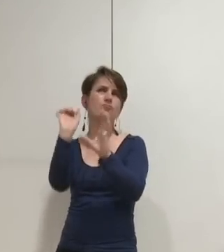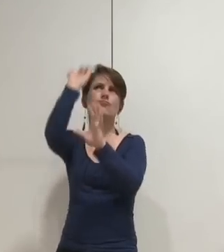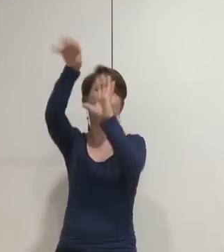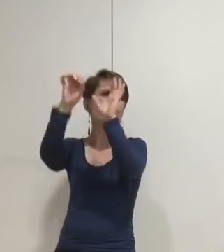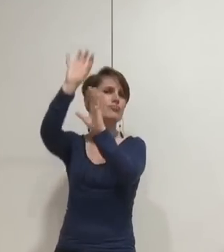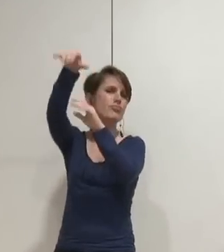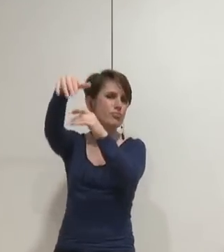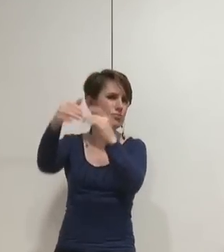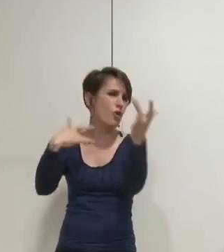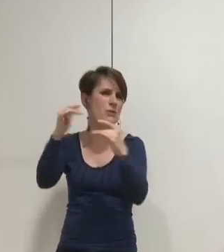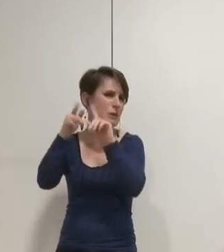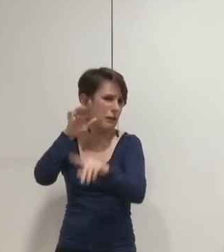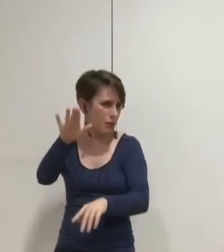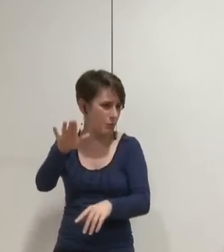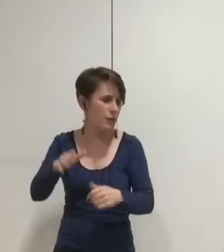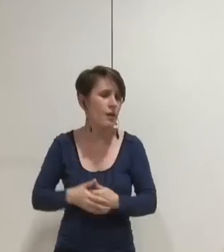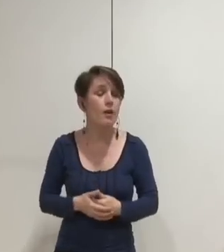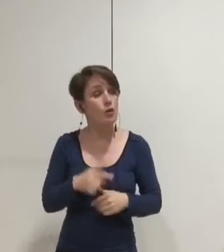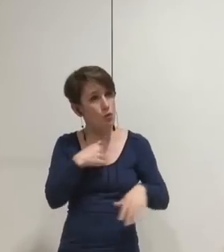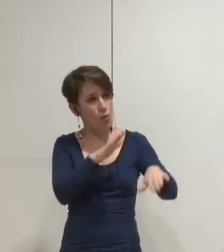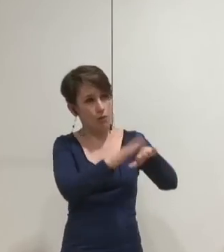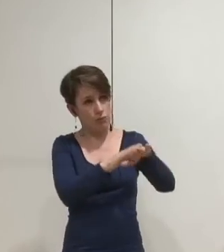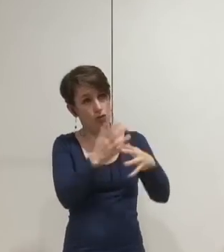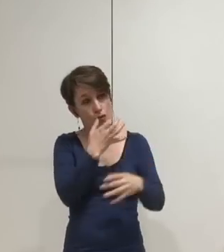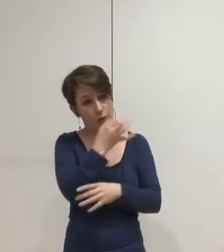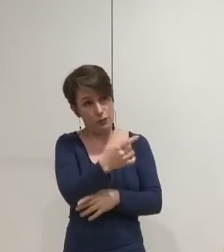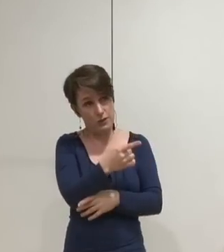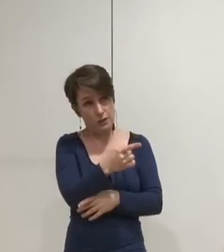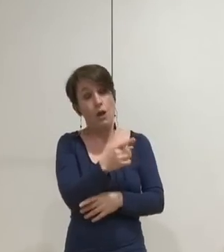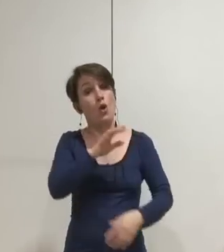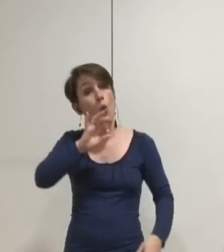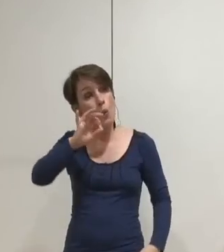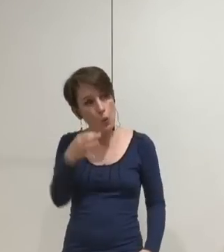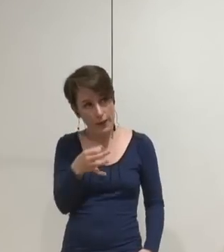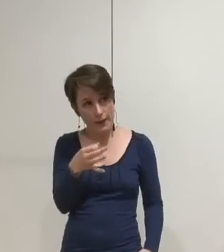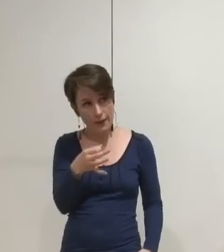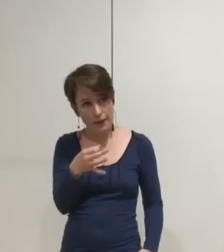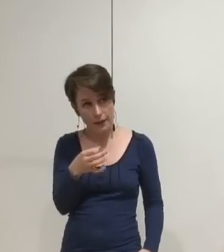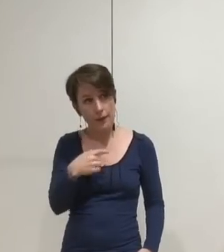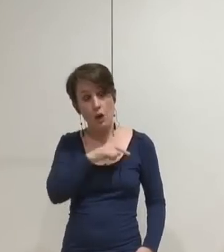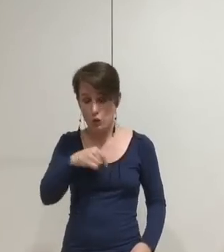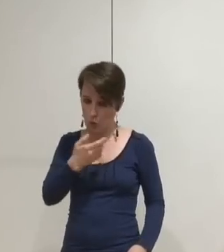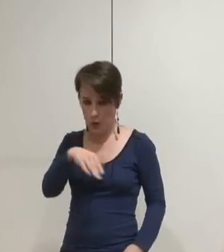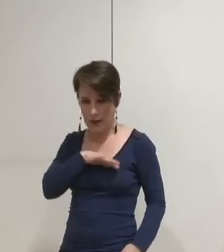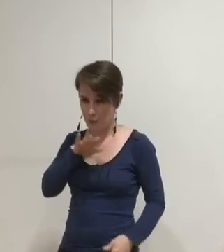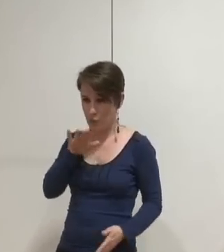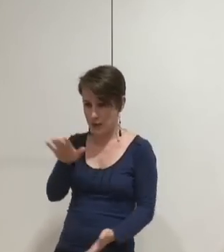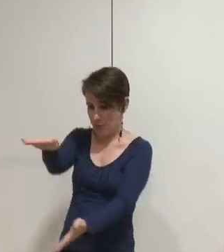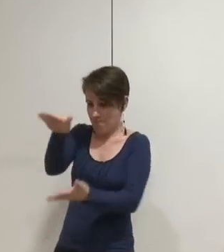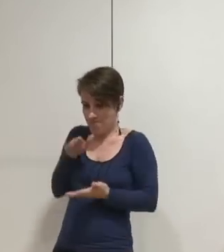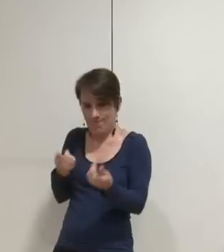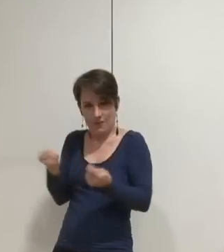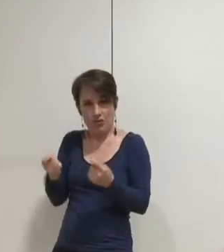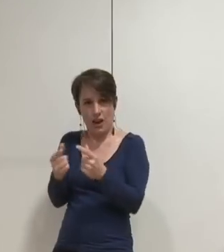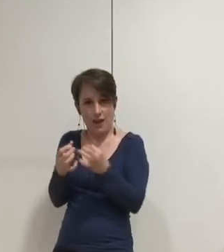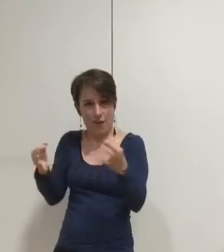donc je voulais simplement vous signaler que oui nous avons pris le palais des sports au 1er janvier dans des conditions que vous connaissez on peut pas dire que ça